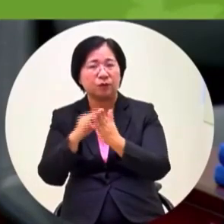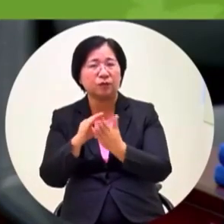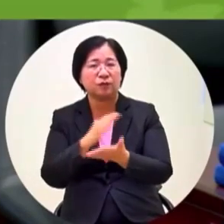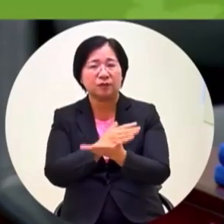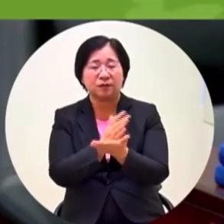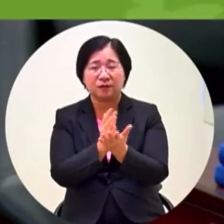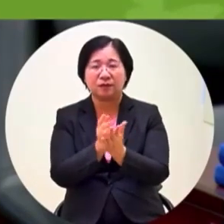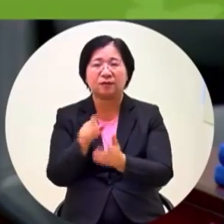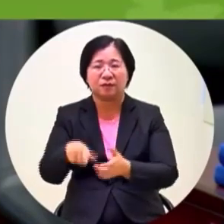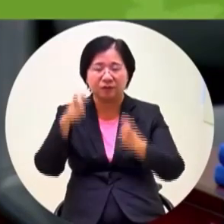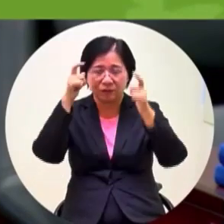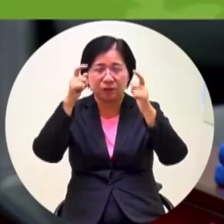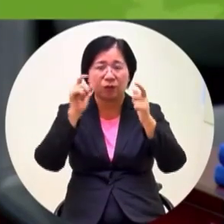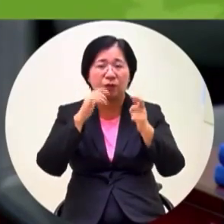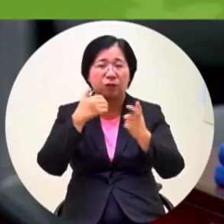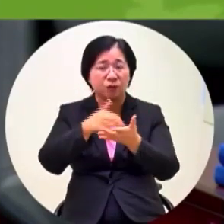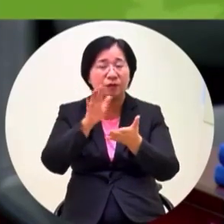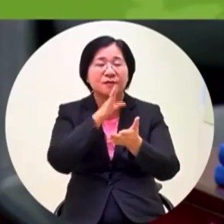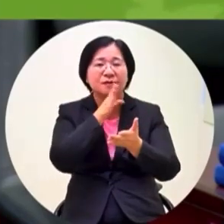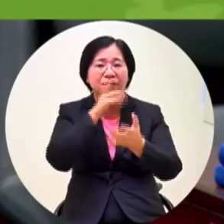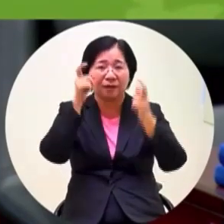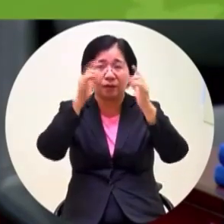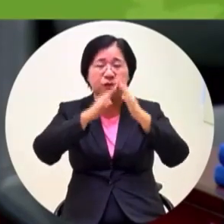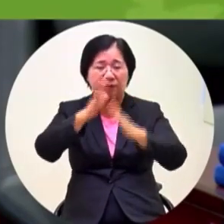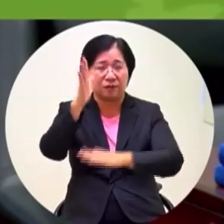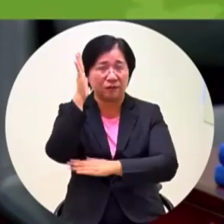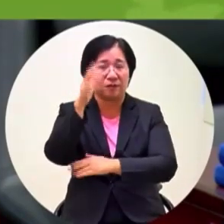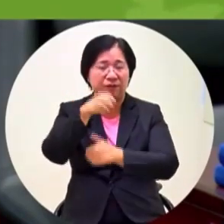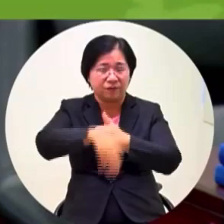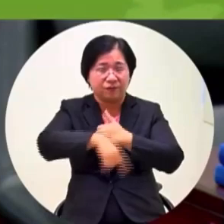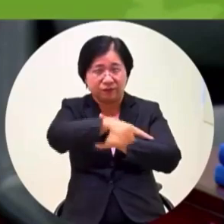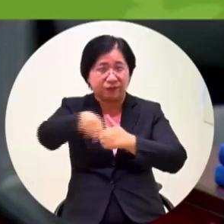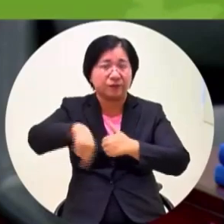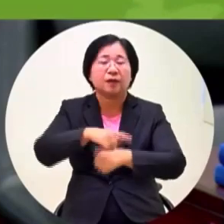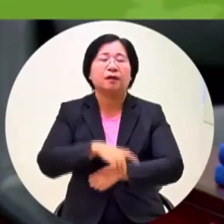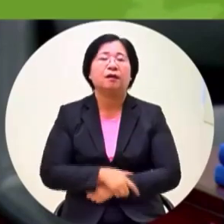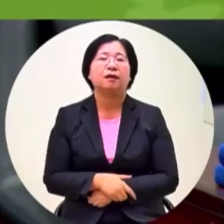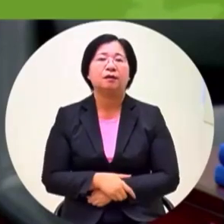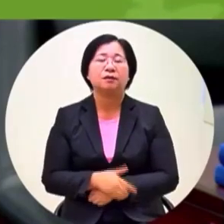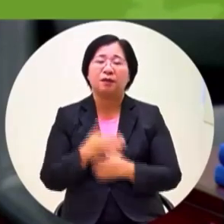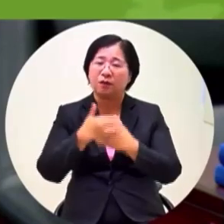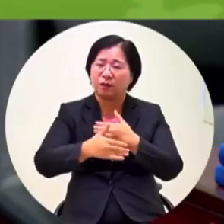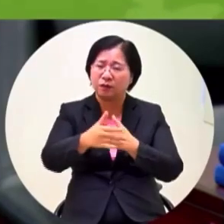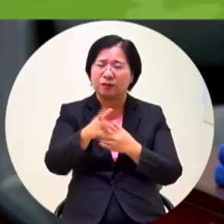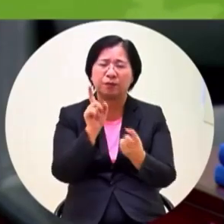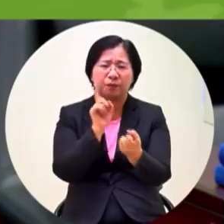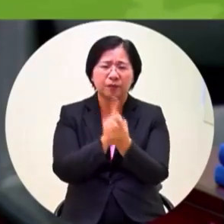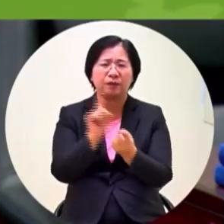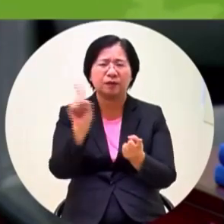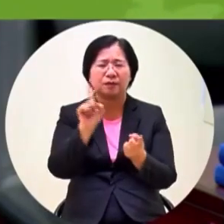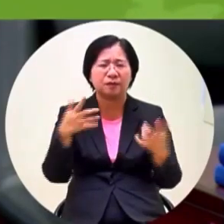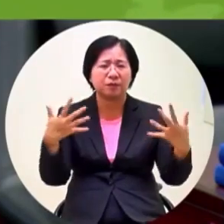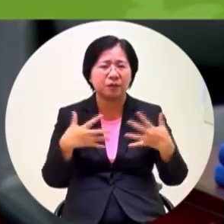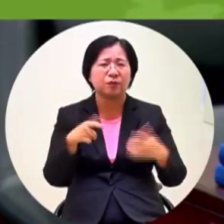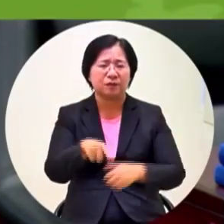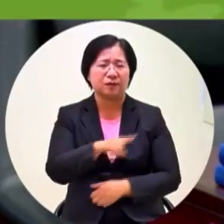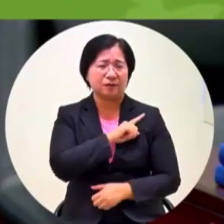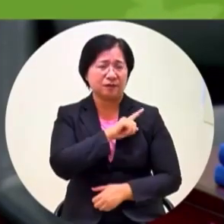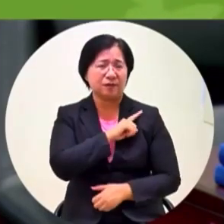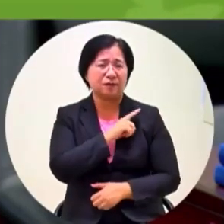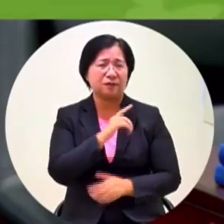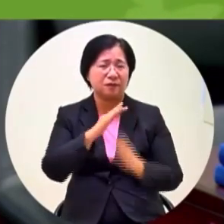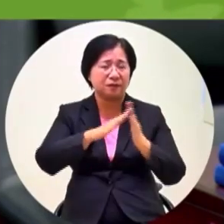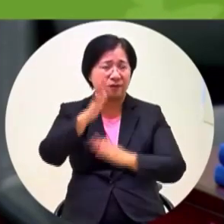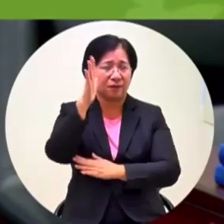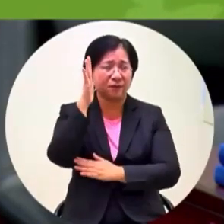雄市政府。高雄市政府过程中呢，有足侪问题，拢是咱的市政府本身伫